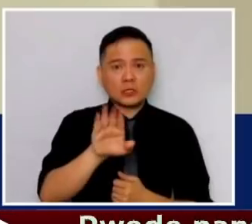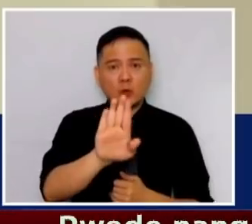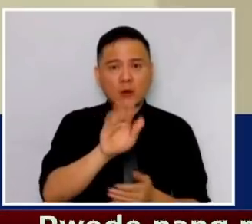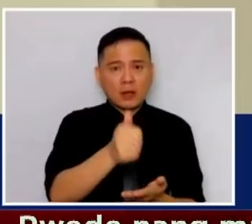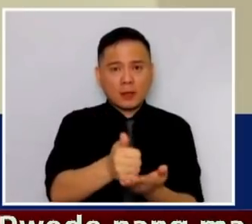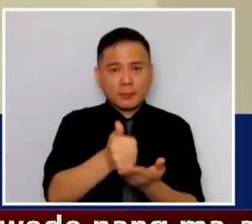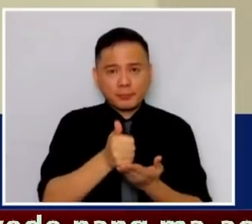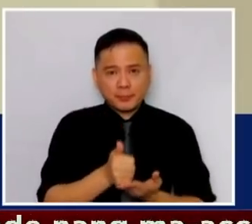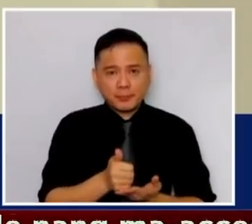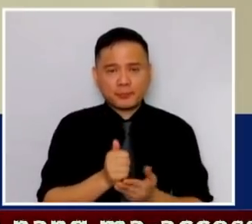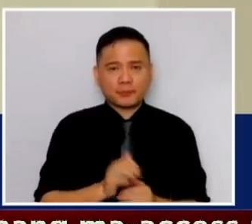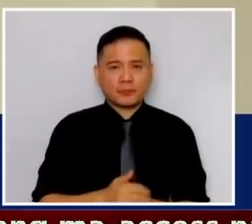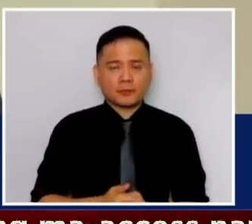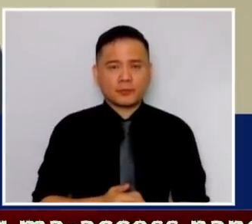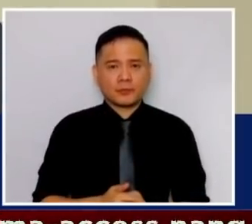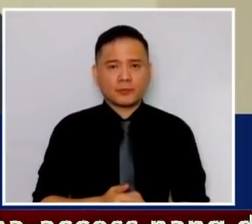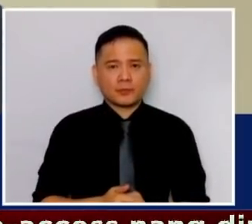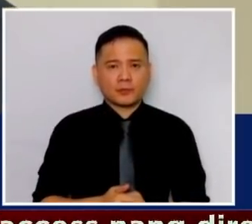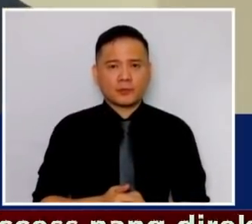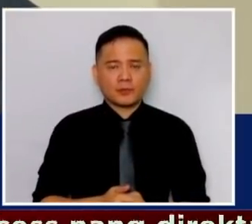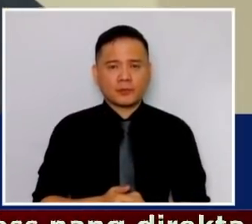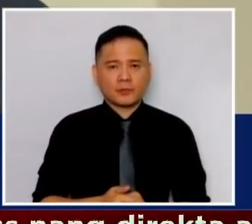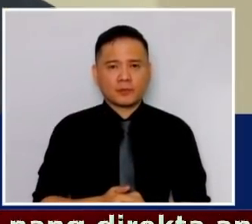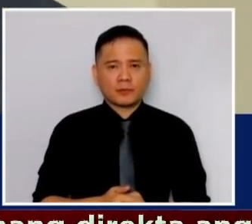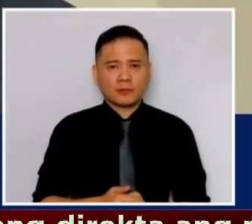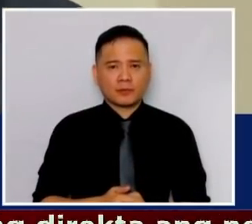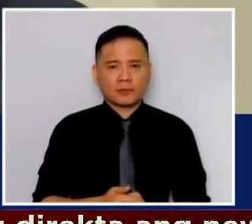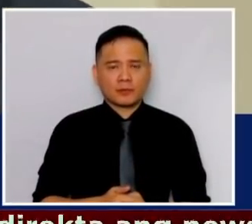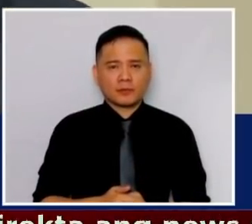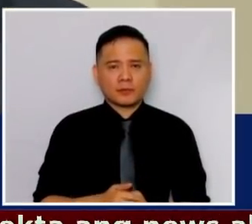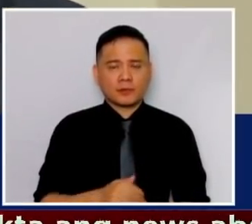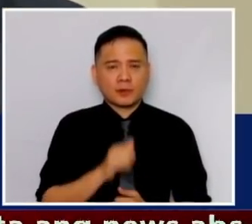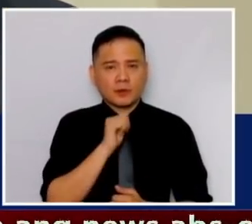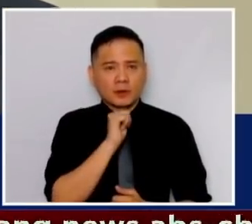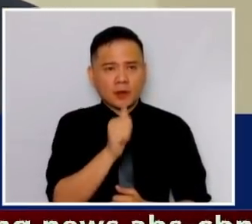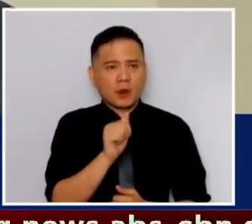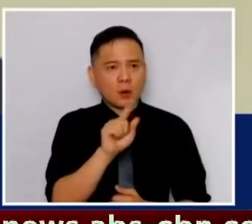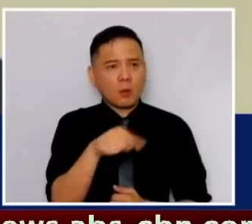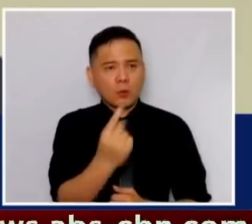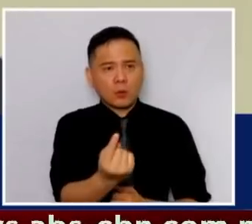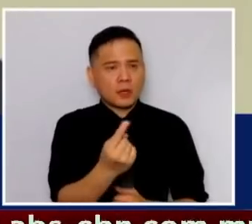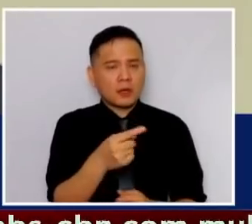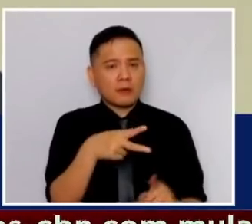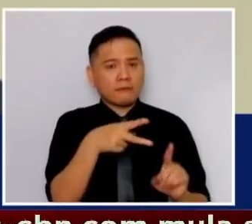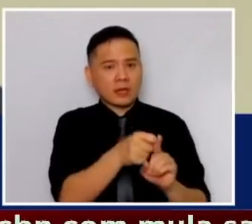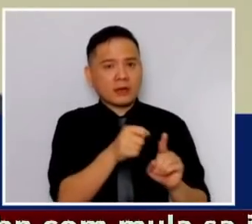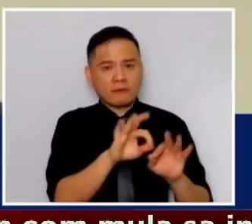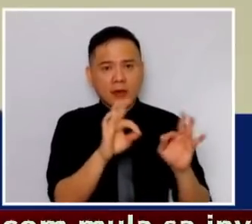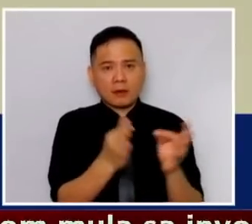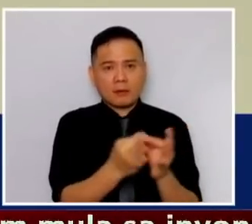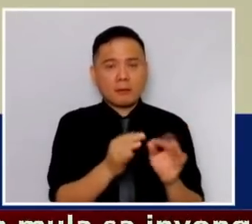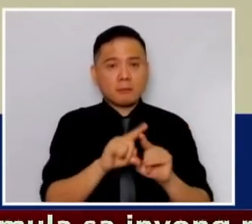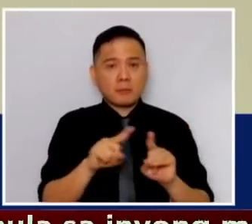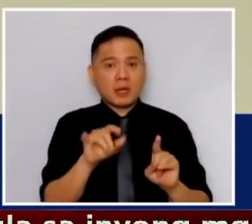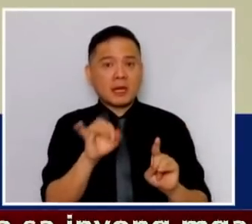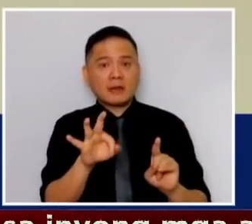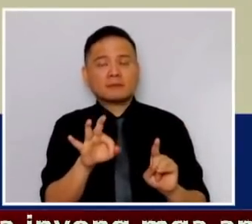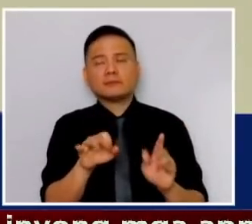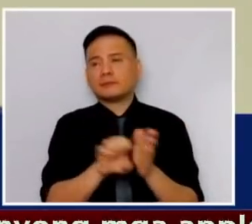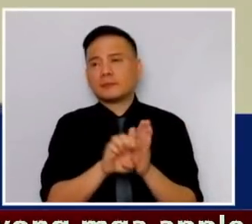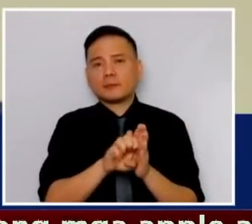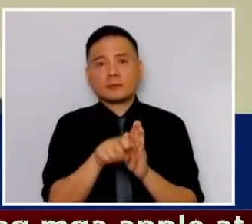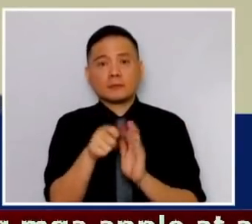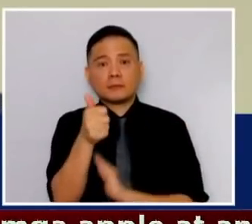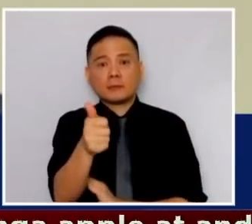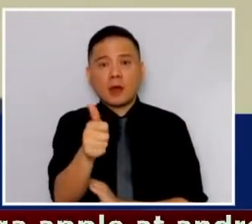biktima mismo, pati na rin yung naka-witness sa mga pangyayari. Otherwise, they can be held liable